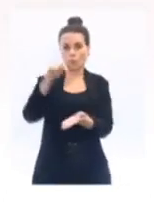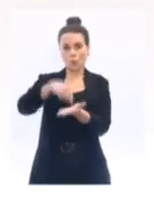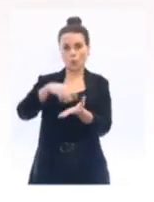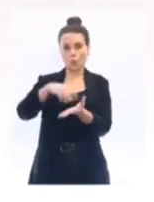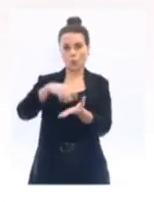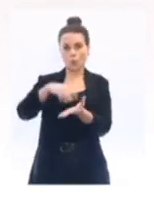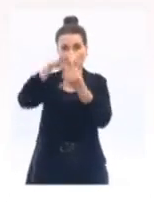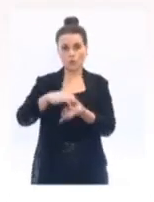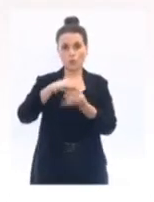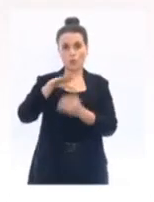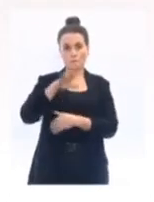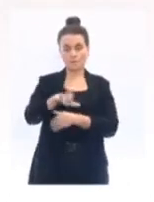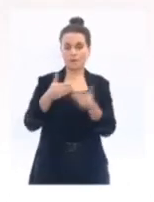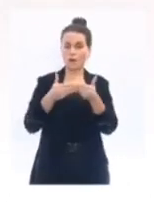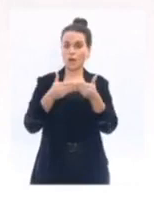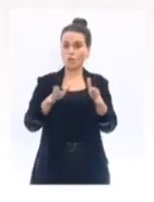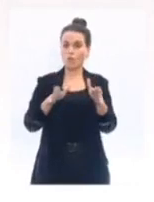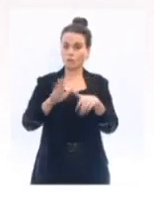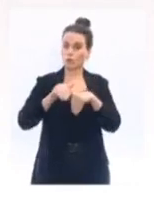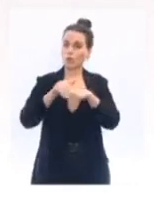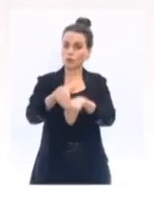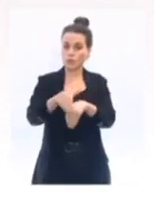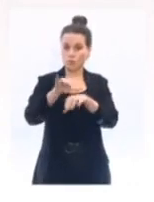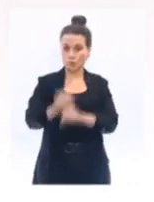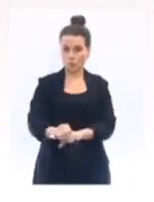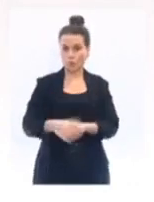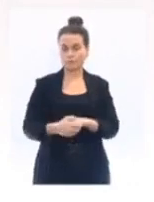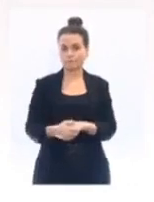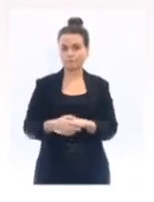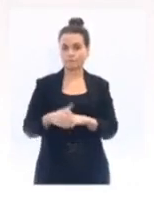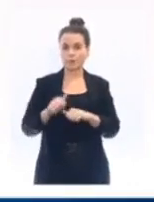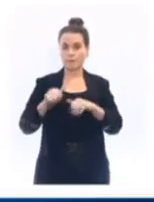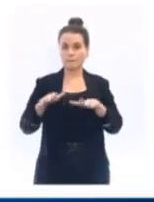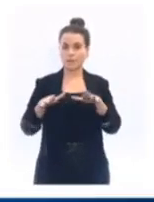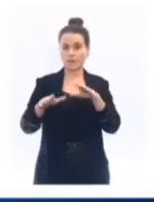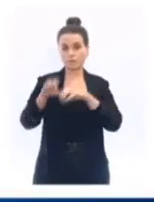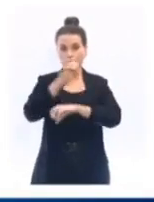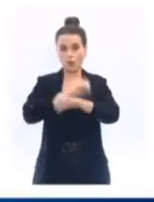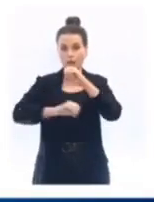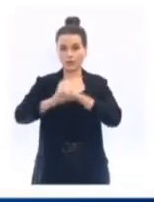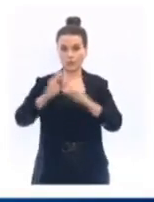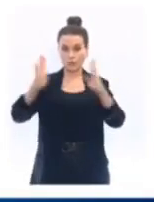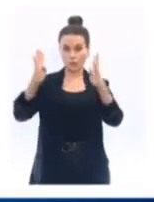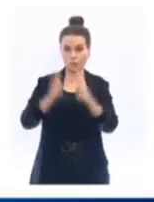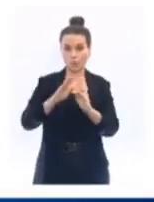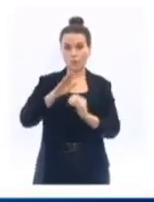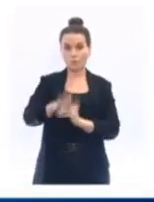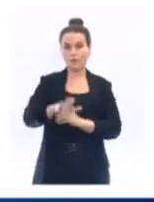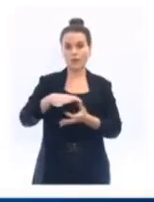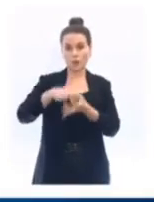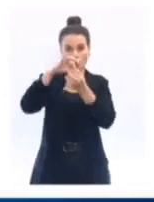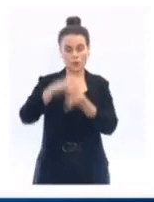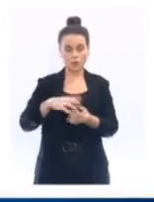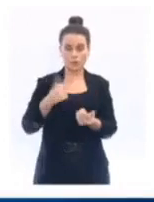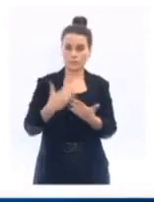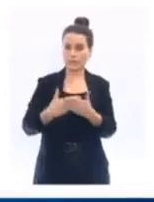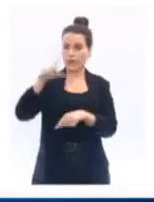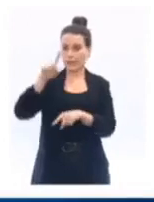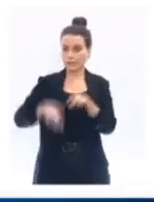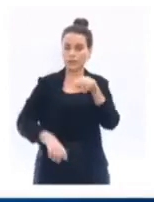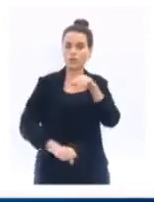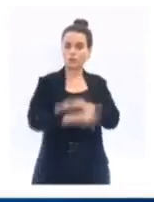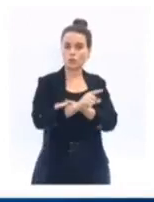les cérémonies religieuses seront interdites, sauf pour les enterrements, dans la limite de 30 personnes,